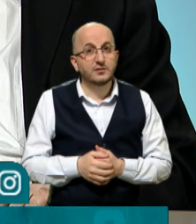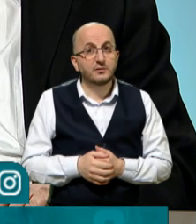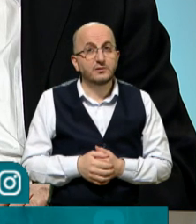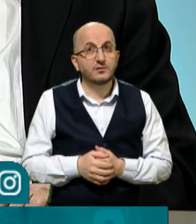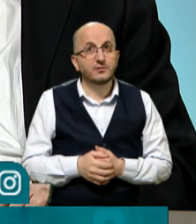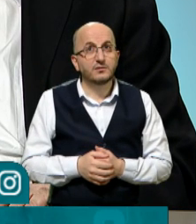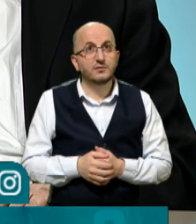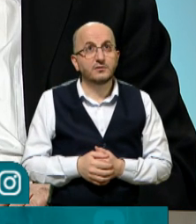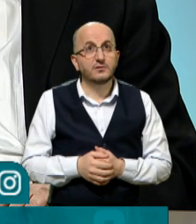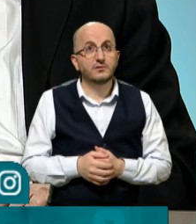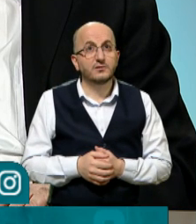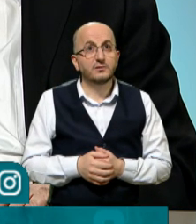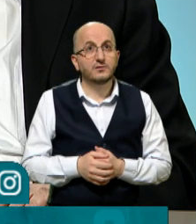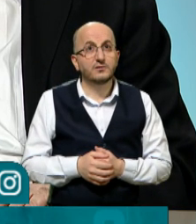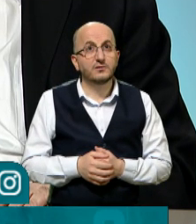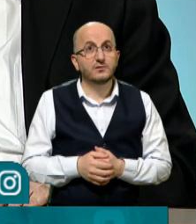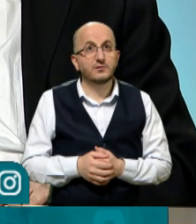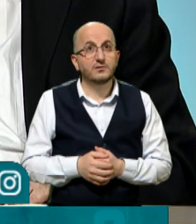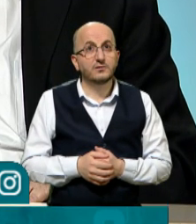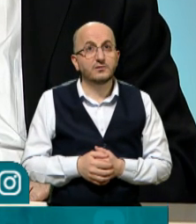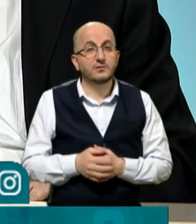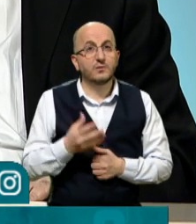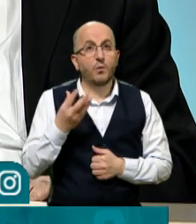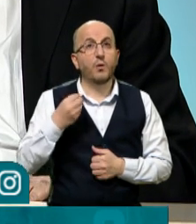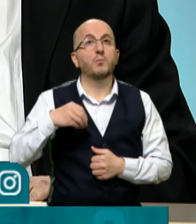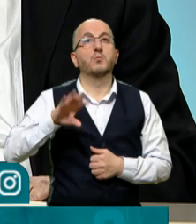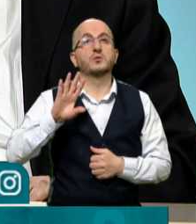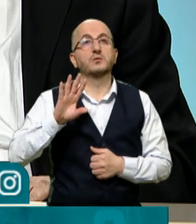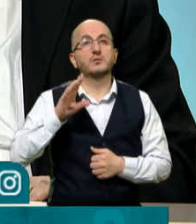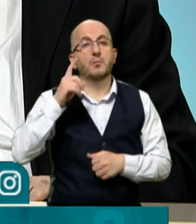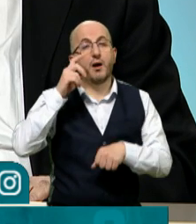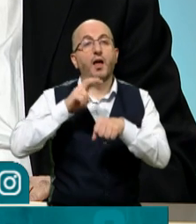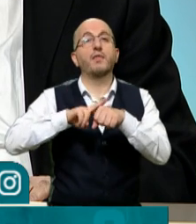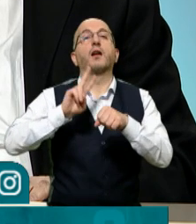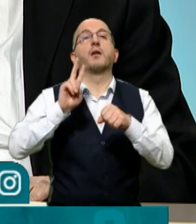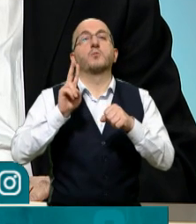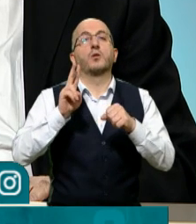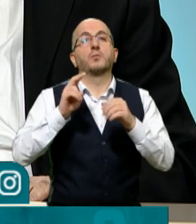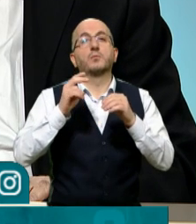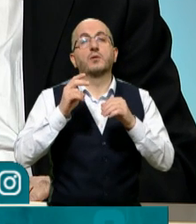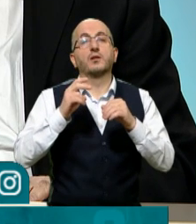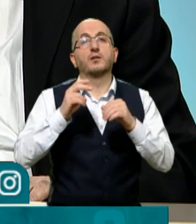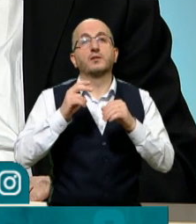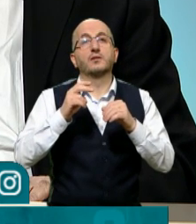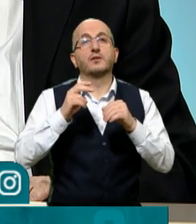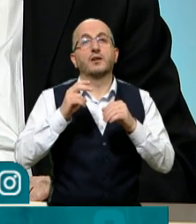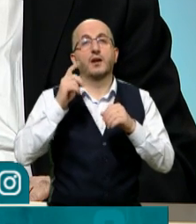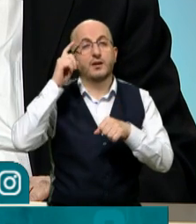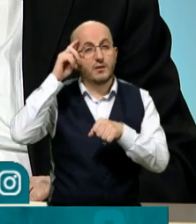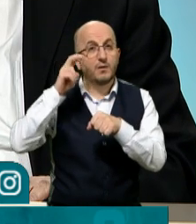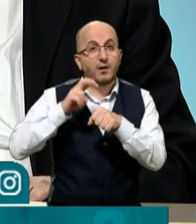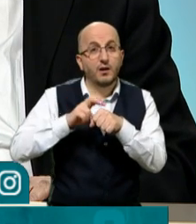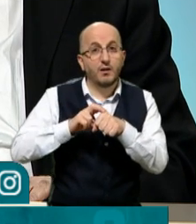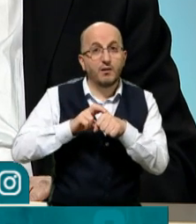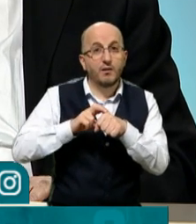Ya akıl bari herhalde olmamıştım. Bilmiyorum şimdi aklıma geliyor da hani